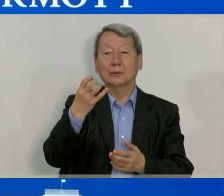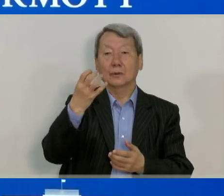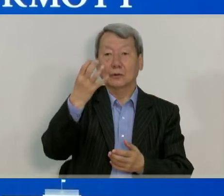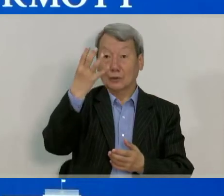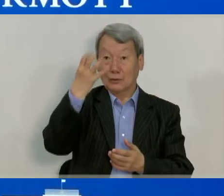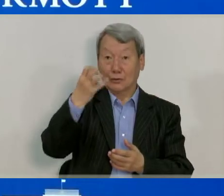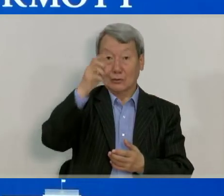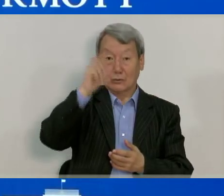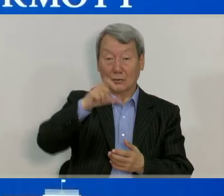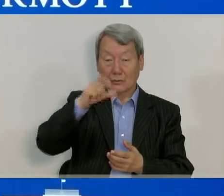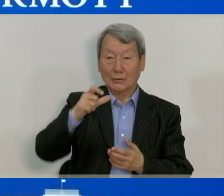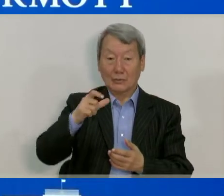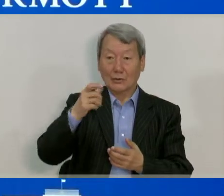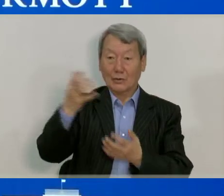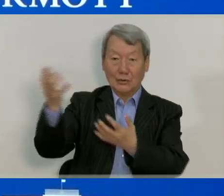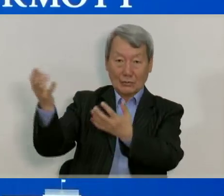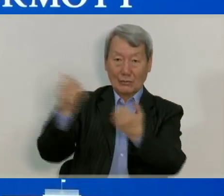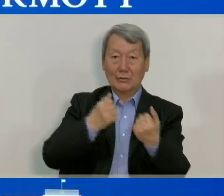адамды бир убакта кабыл алганга